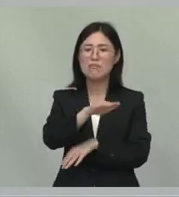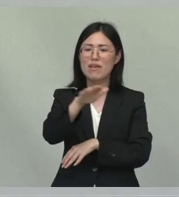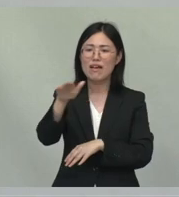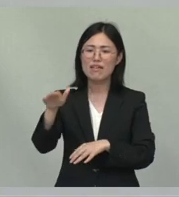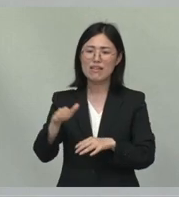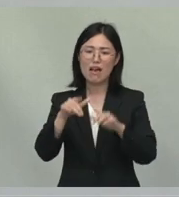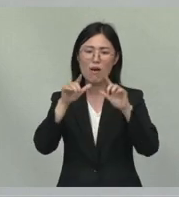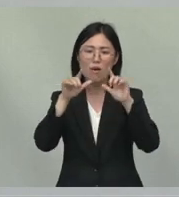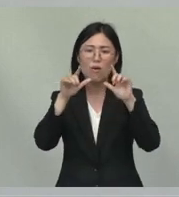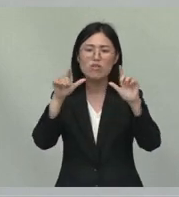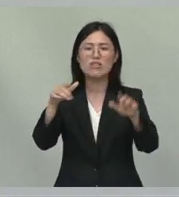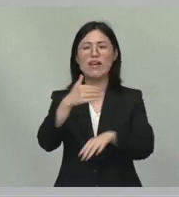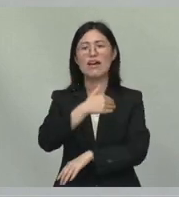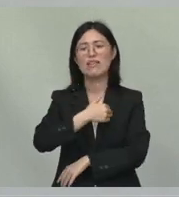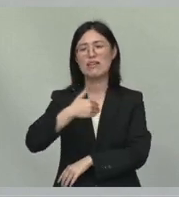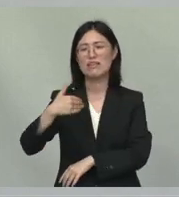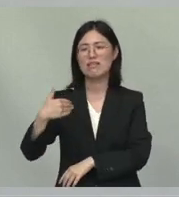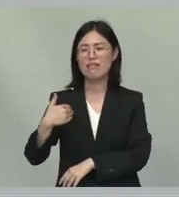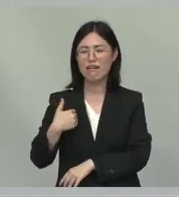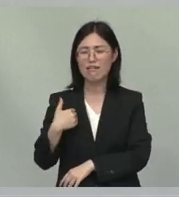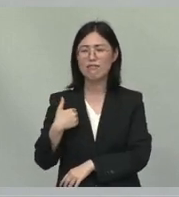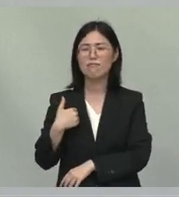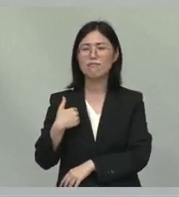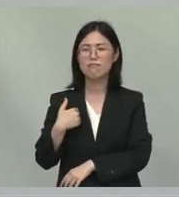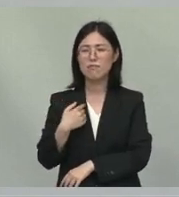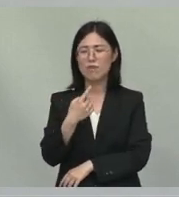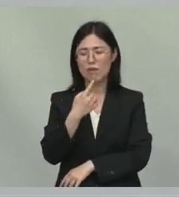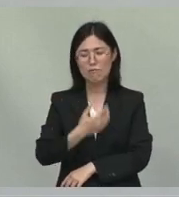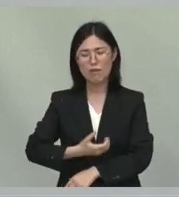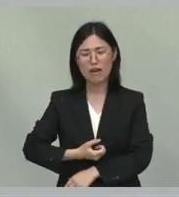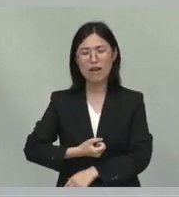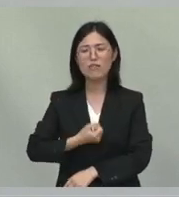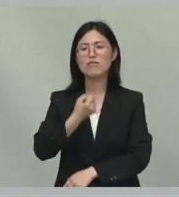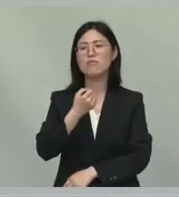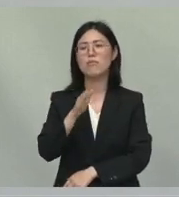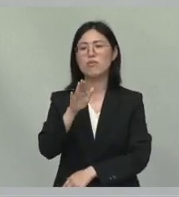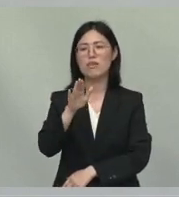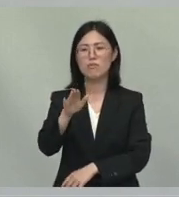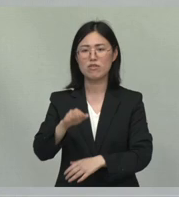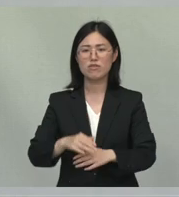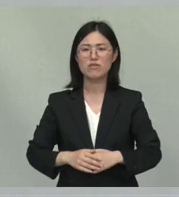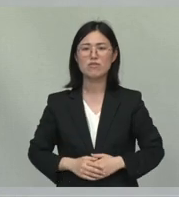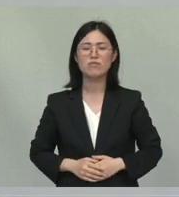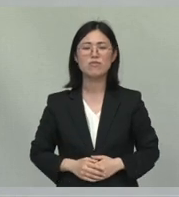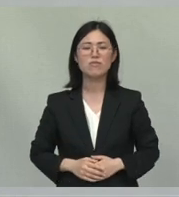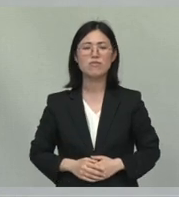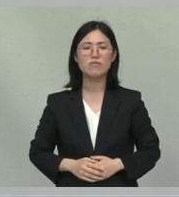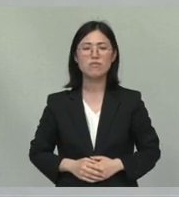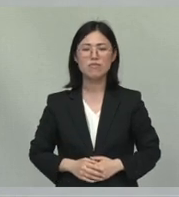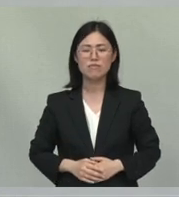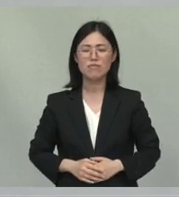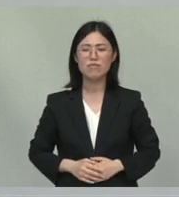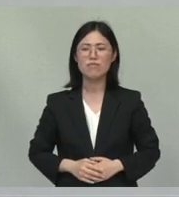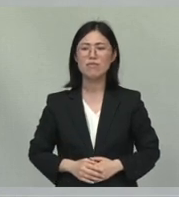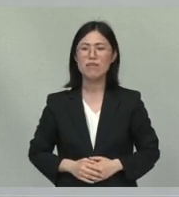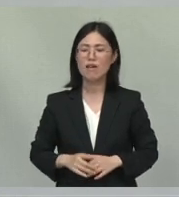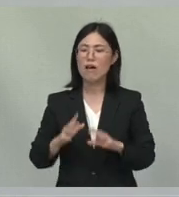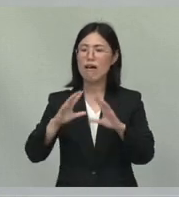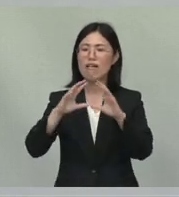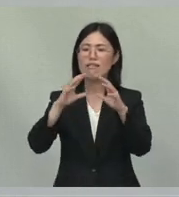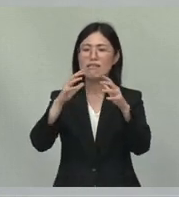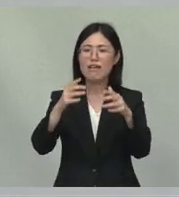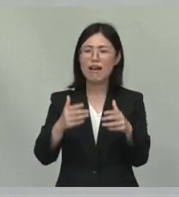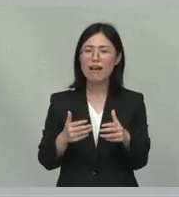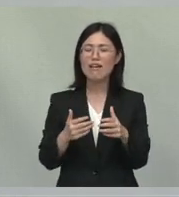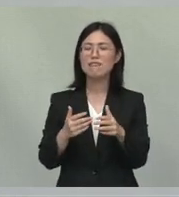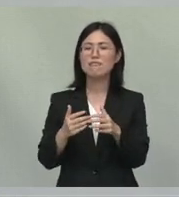えすることができたのではないか、そのように確信をいたしております。これは世界の